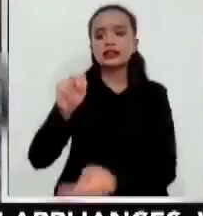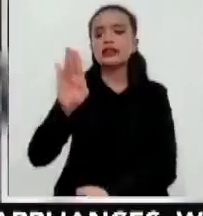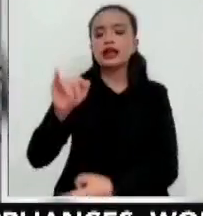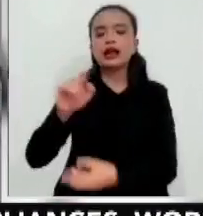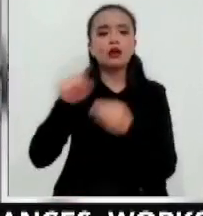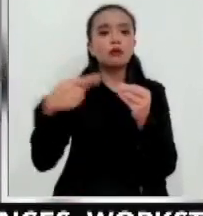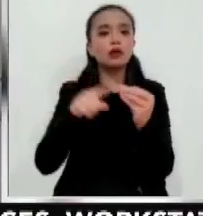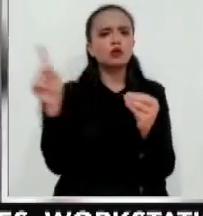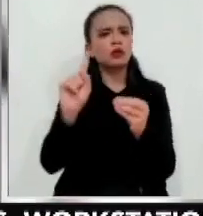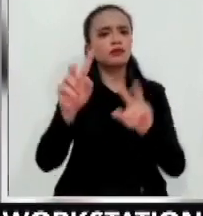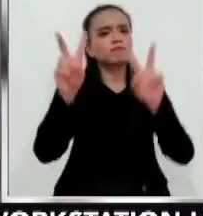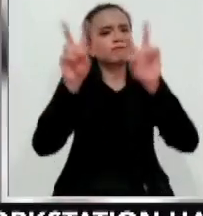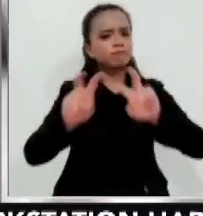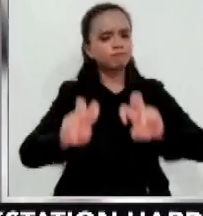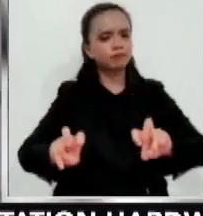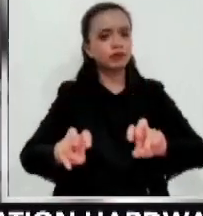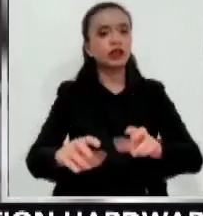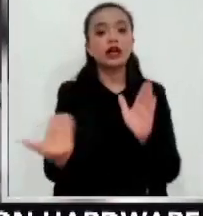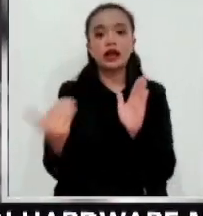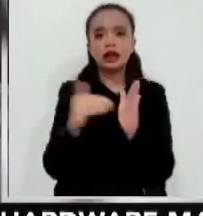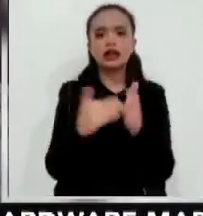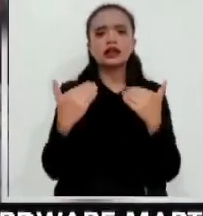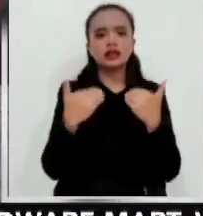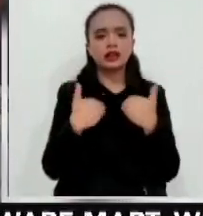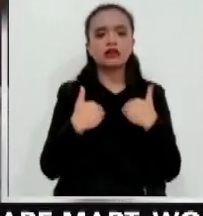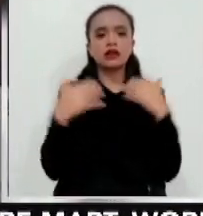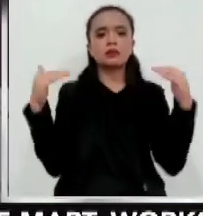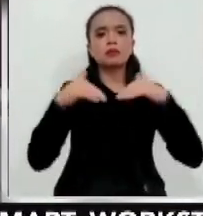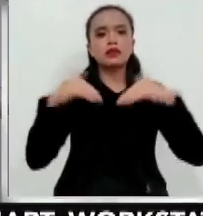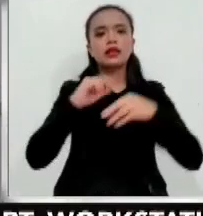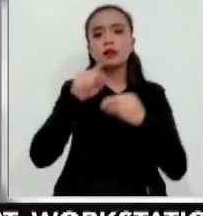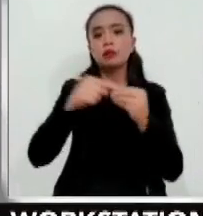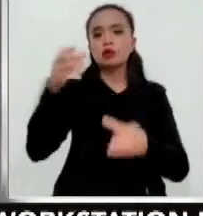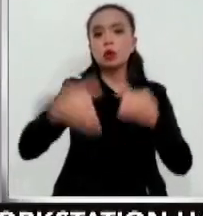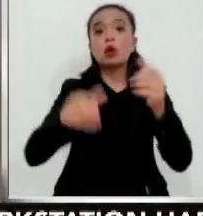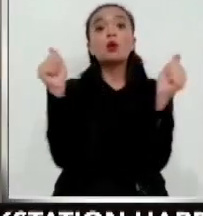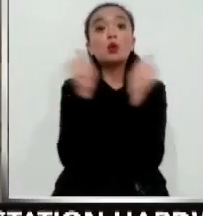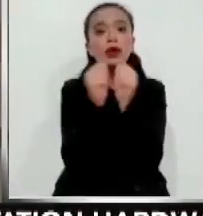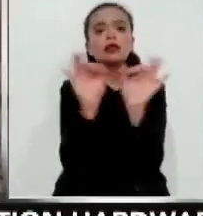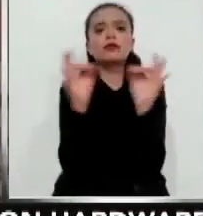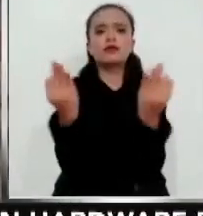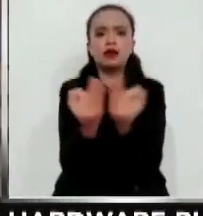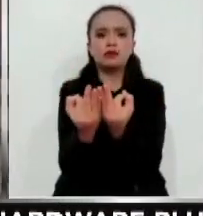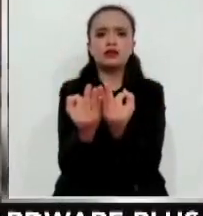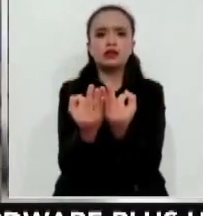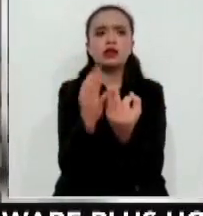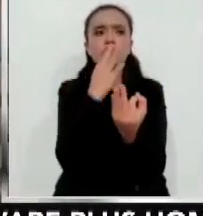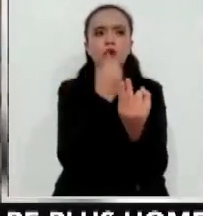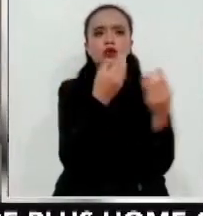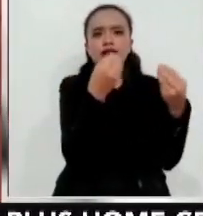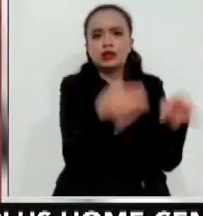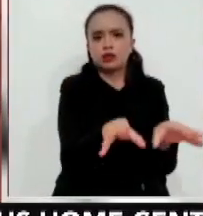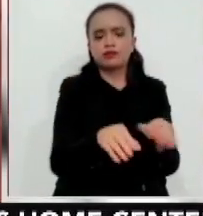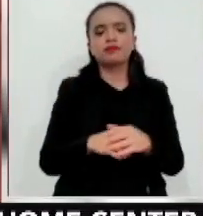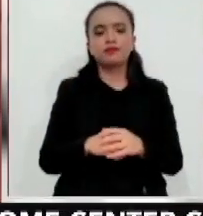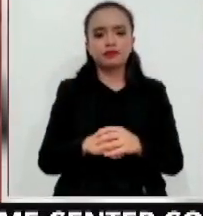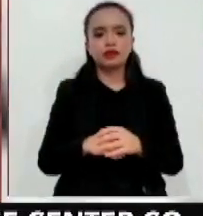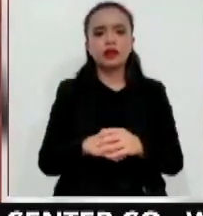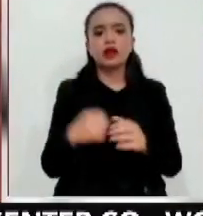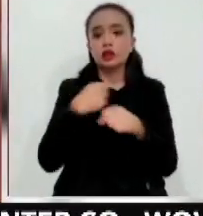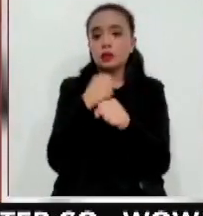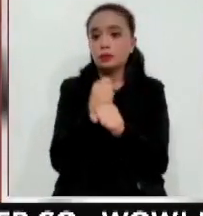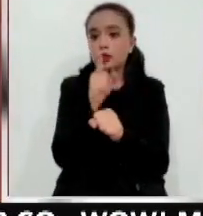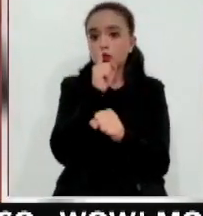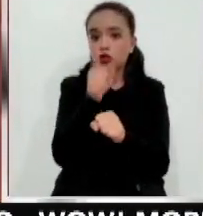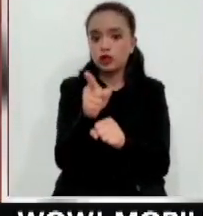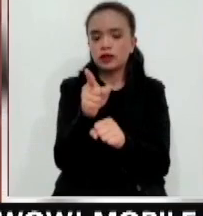investigasyon. Magkakaroon daw muli ng case conference kasama ang kaanak ng mga nawawala. To make sure that we are on the same page with the prosecution